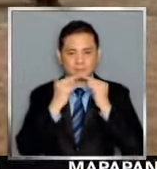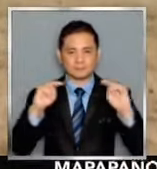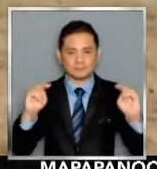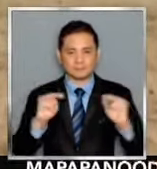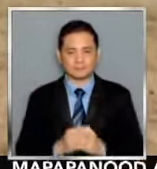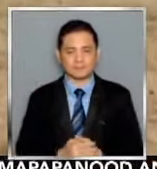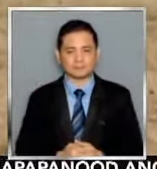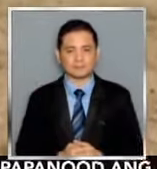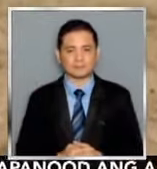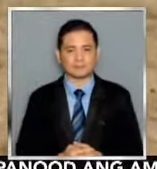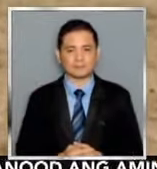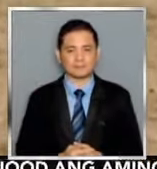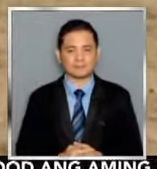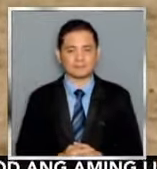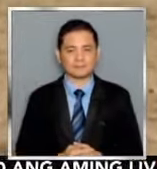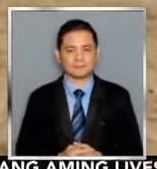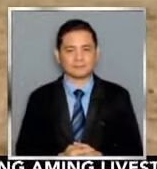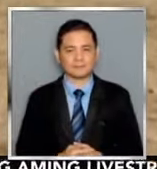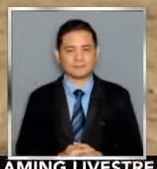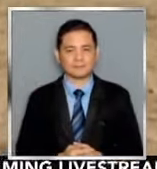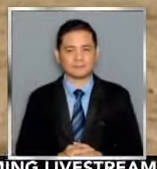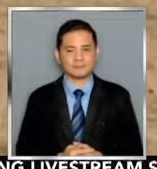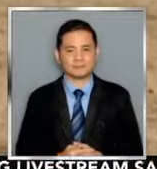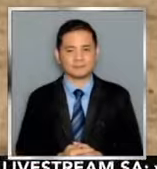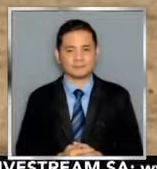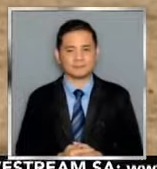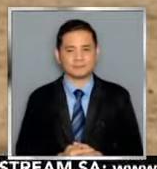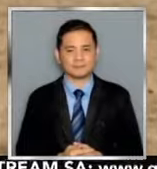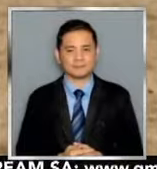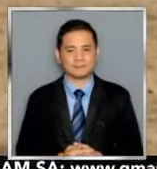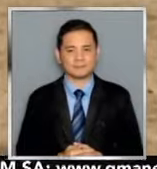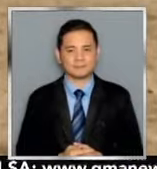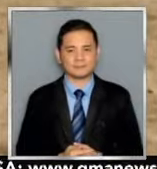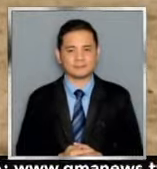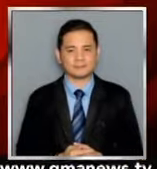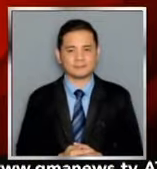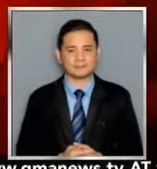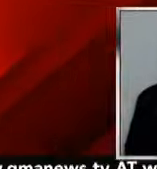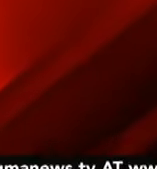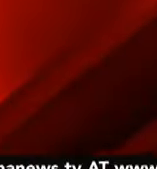News, Russell Simorio, nakatutok 24 oras.